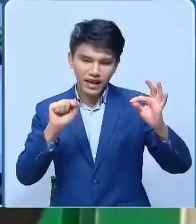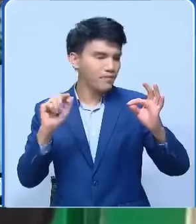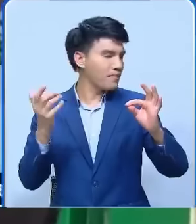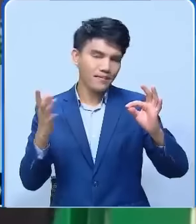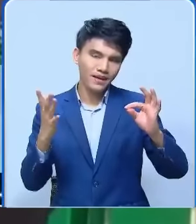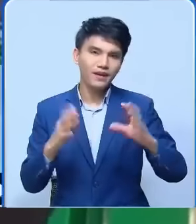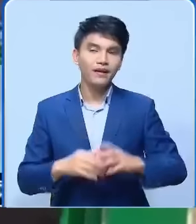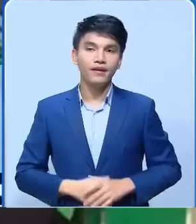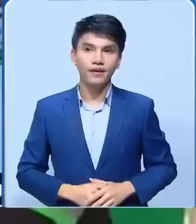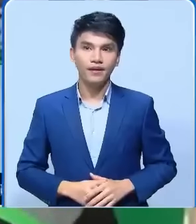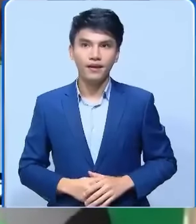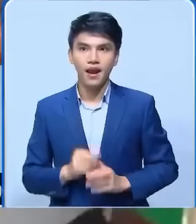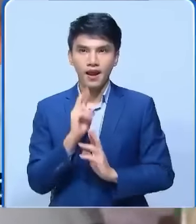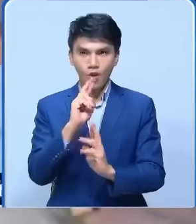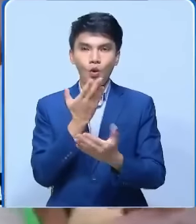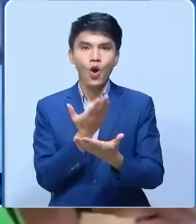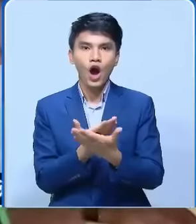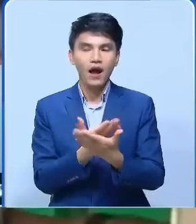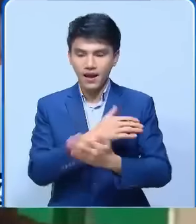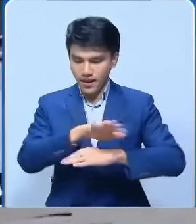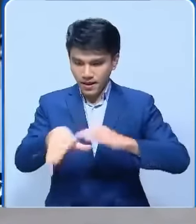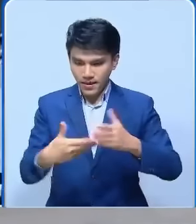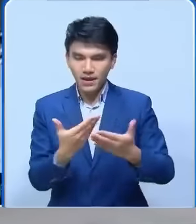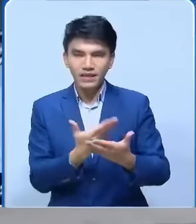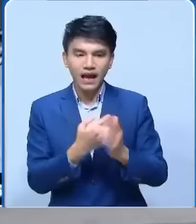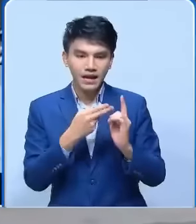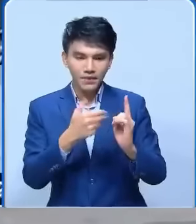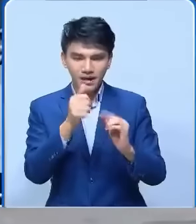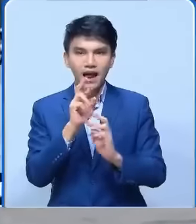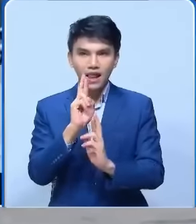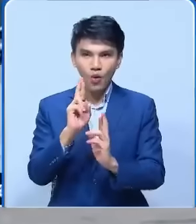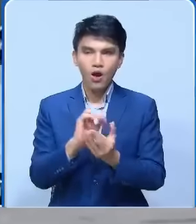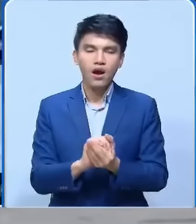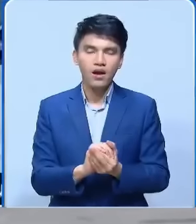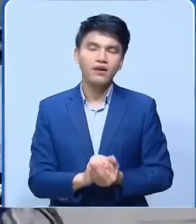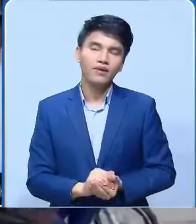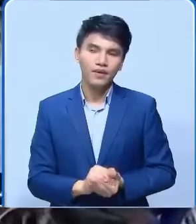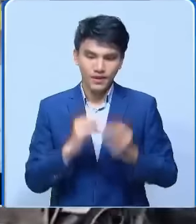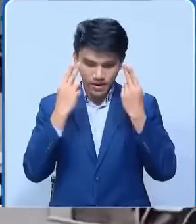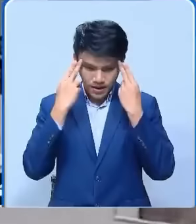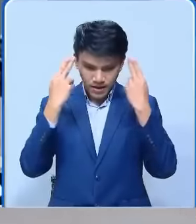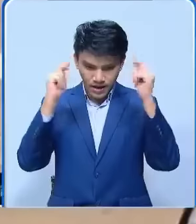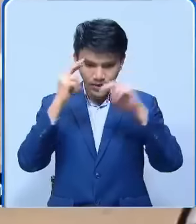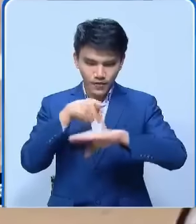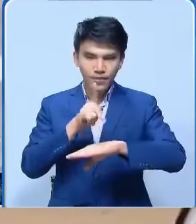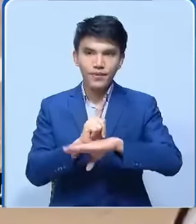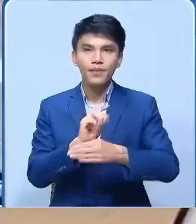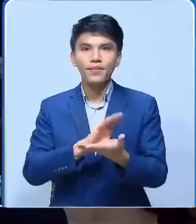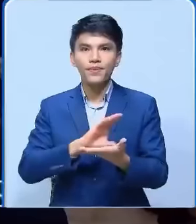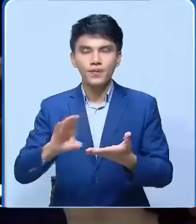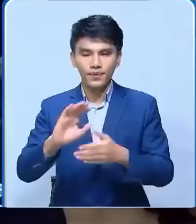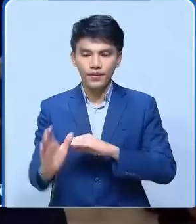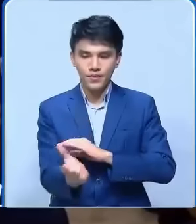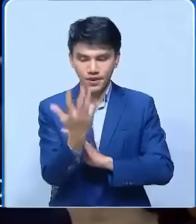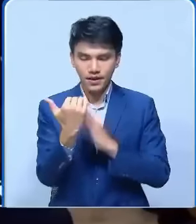ไม่มีค่ะเพราะฉะนั้นระวังเงินของคุณด้วยนะได้เงิน 10,000 บาทต้องระวังรักษาให้ดี นายกรัฐมนตรีเป็นประธานโอนเงินเมื่อเช้